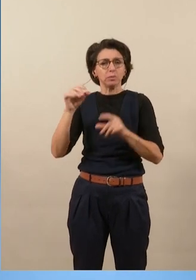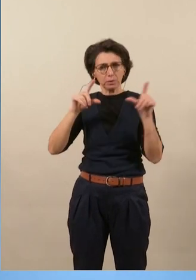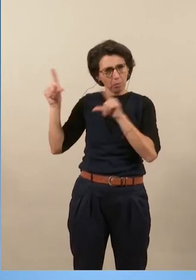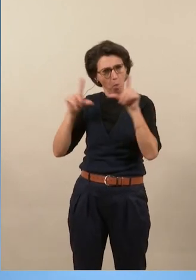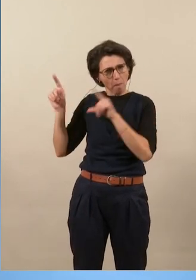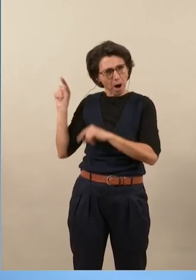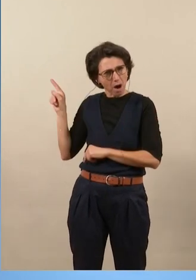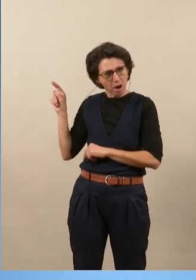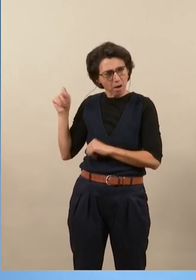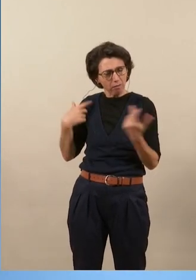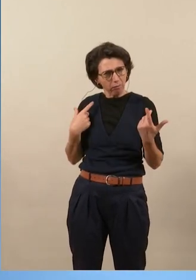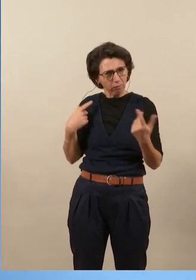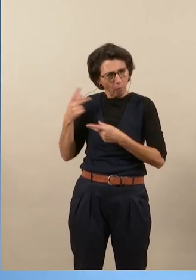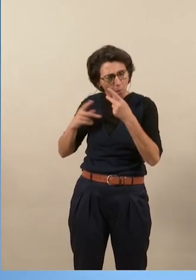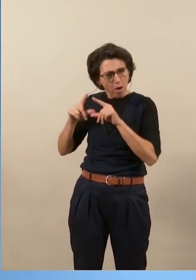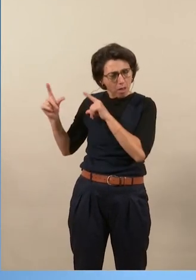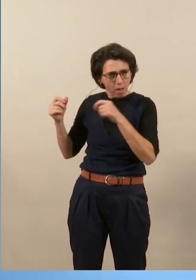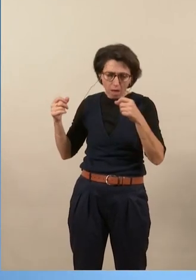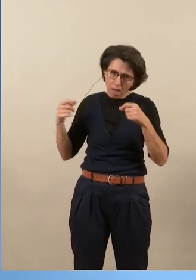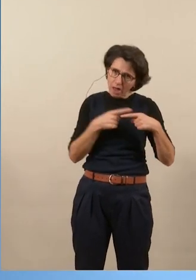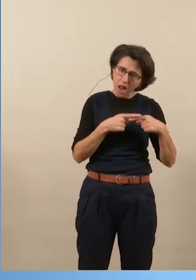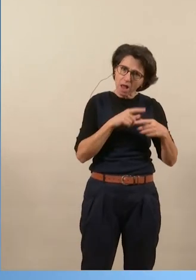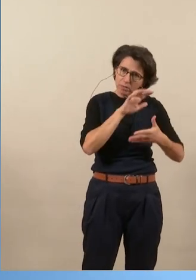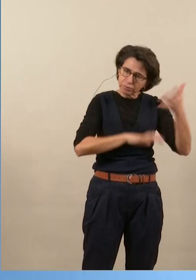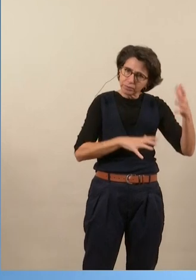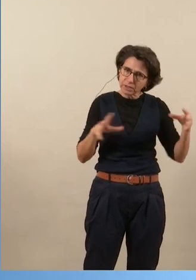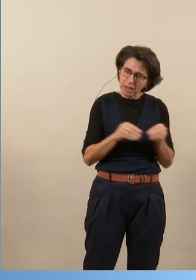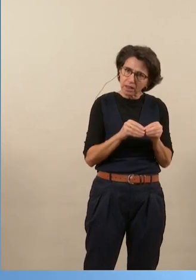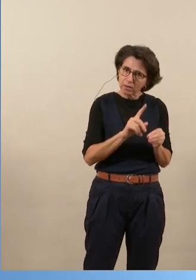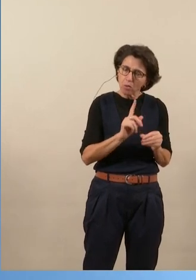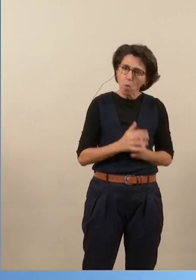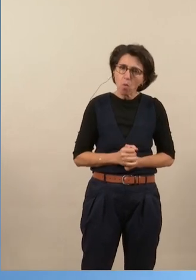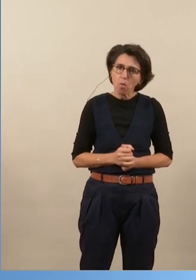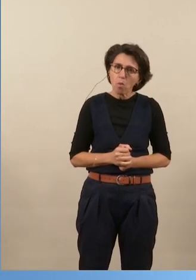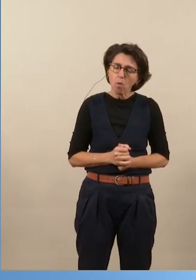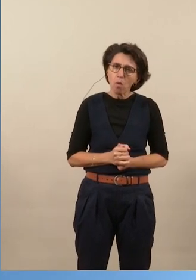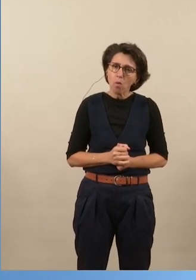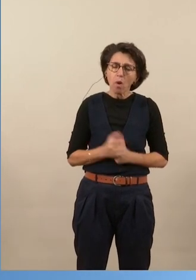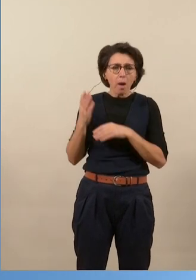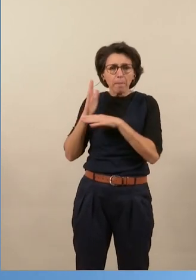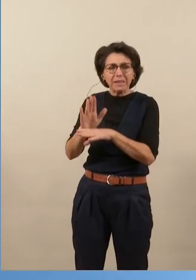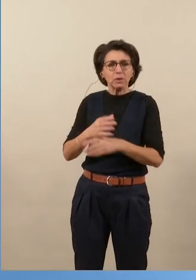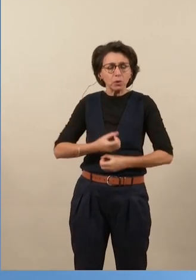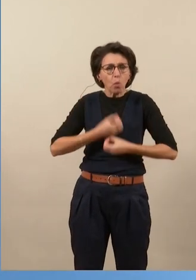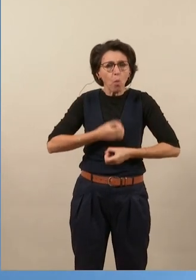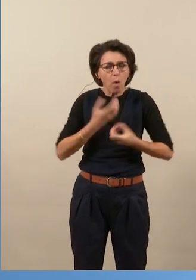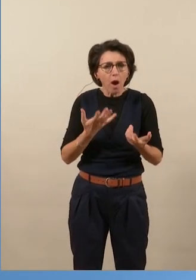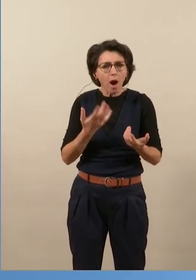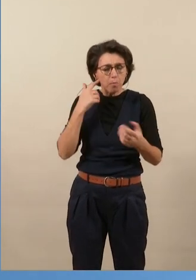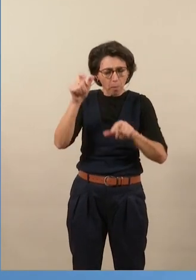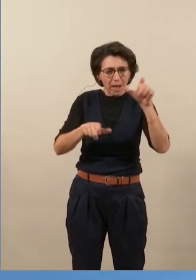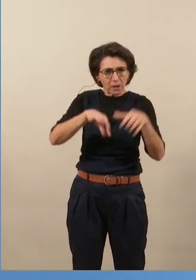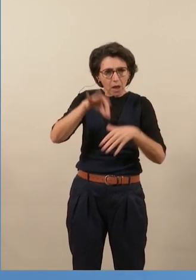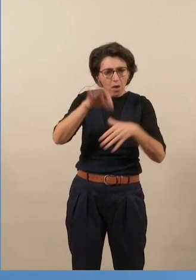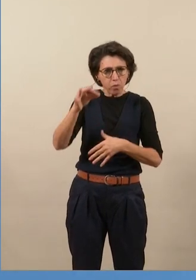de synthèse une présentation orale pour les élus présents n'est pas un document qui informera pour le